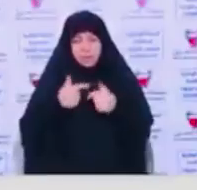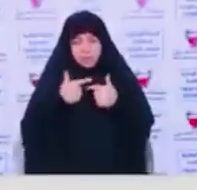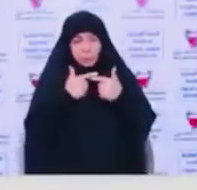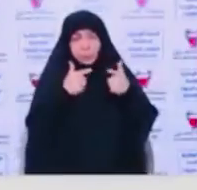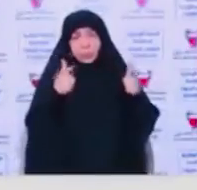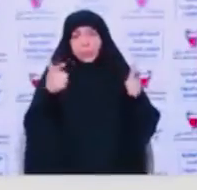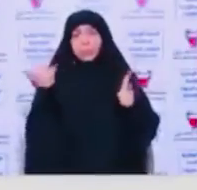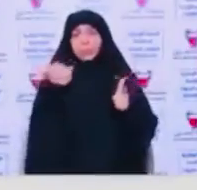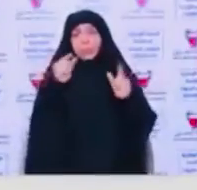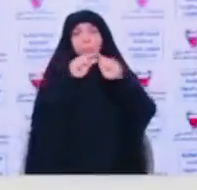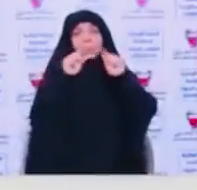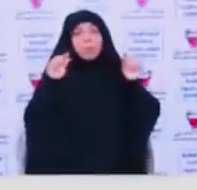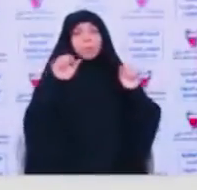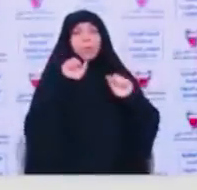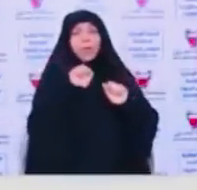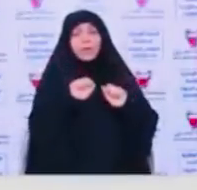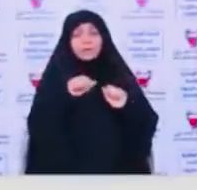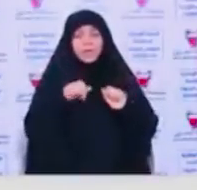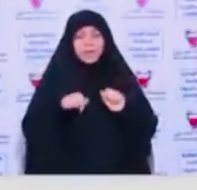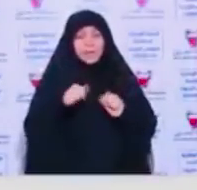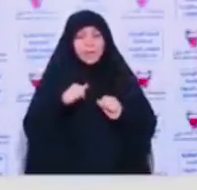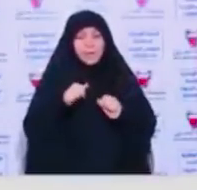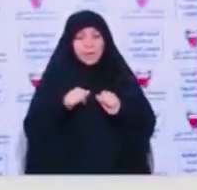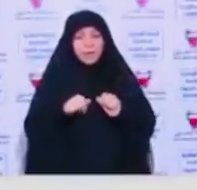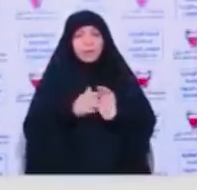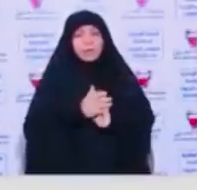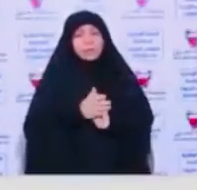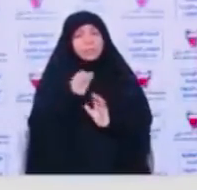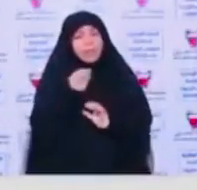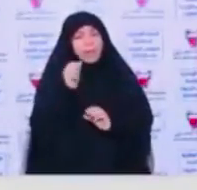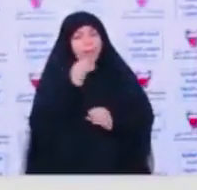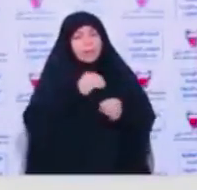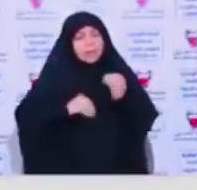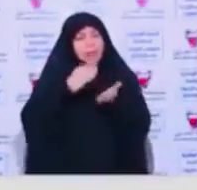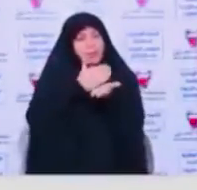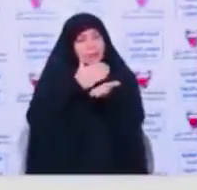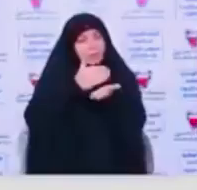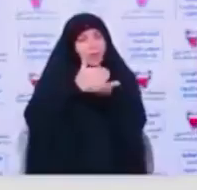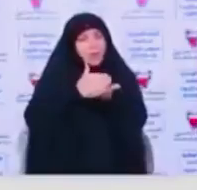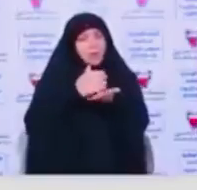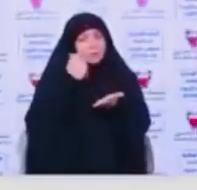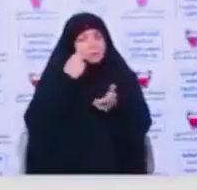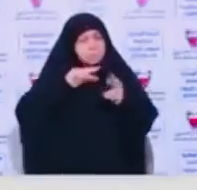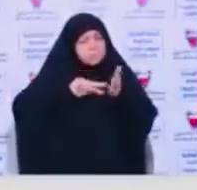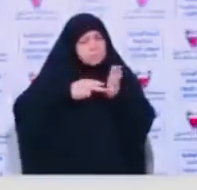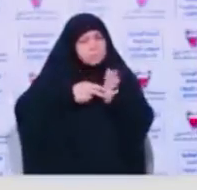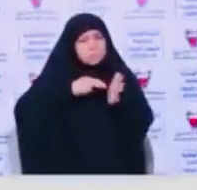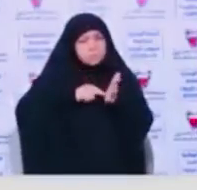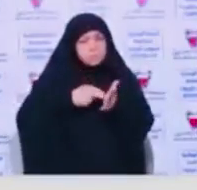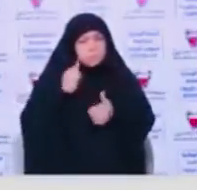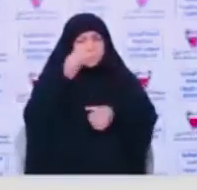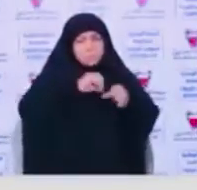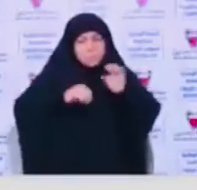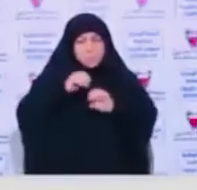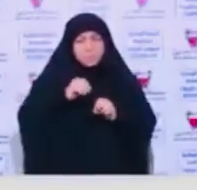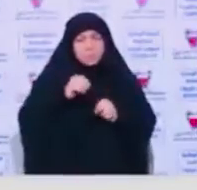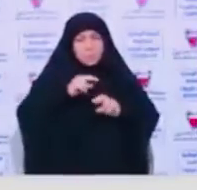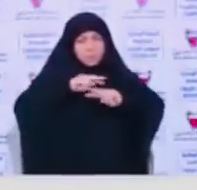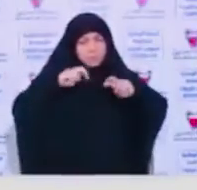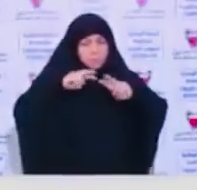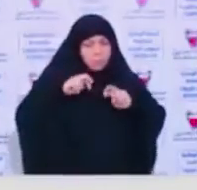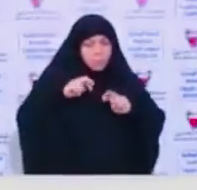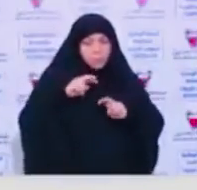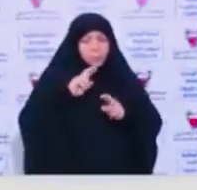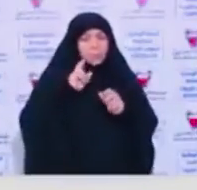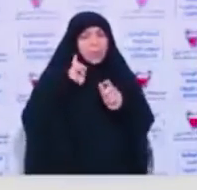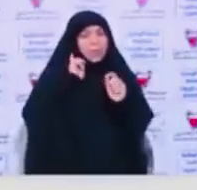فيه هو موضوع تجربة البحرين من ناحية البروتوكول العلاجي المستخدم والتجارب والبحوث السريرية للقضاء